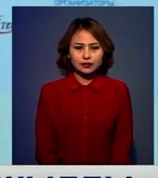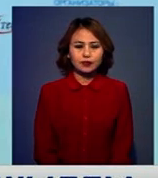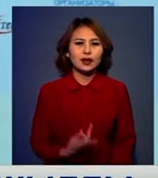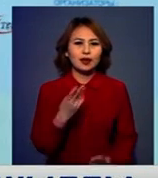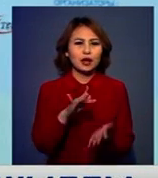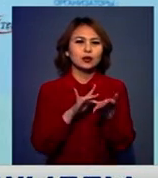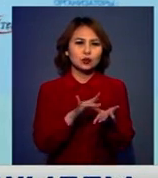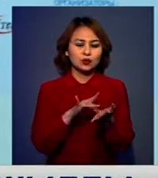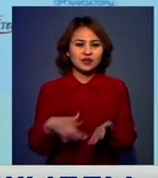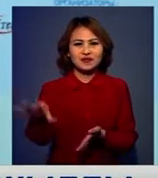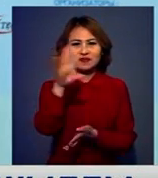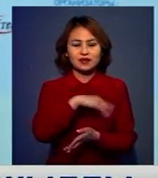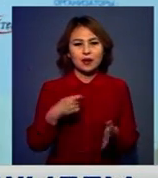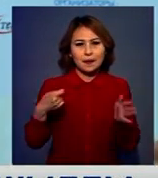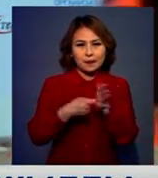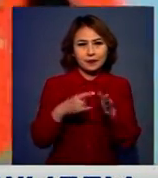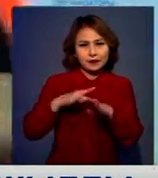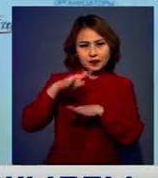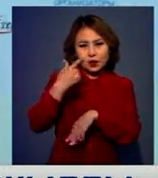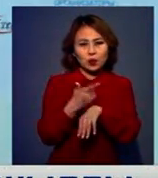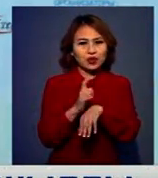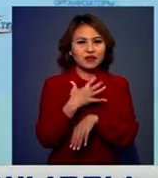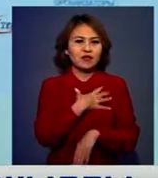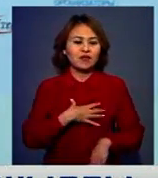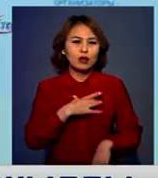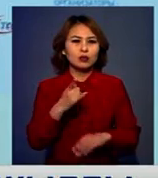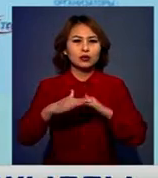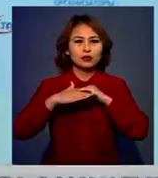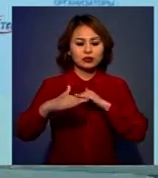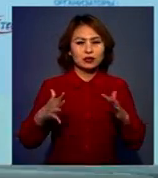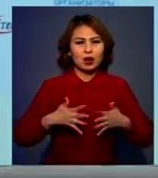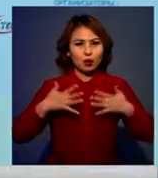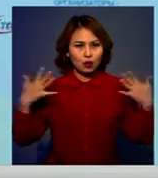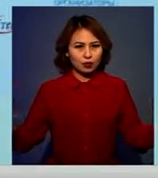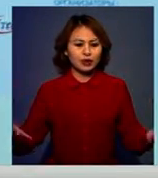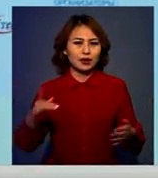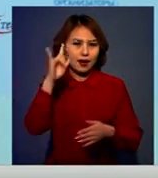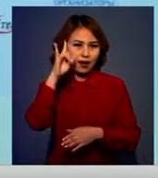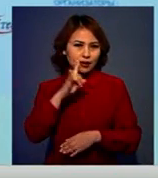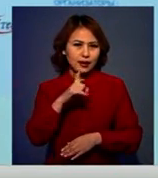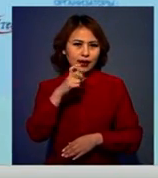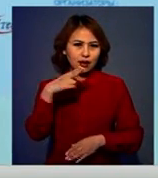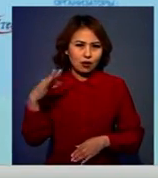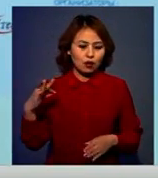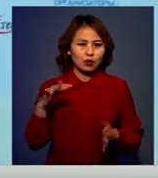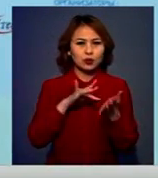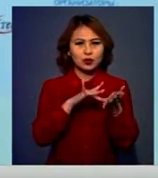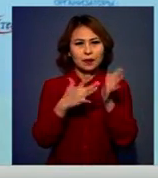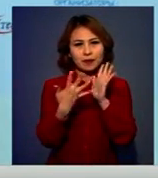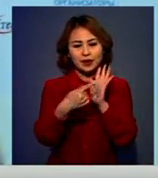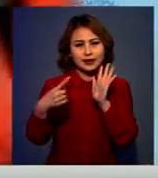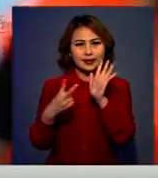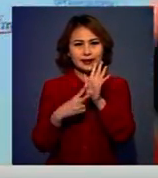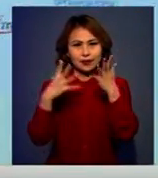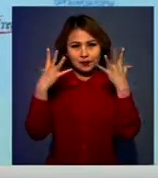Туризм секторы үшін ұшақ билетінің арзандауы өте маңызды. Өйткені біздің жеріміз кең. Қазақстанға көп жағдайда экотуристер 5-7 күнге келеді.